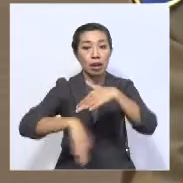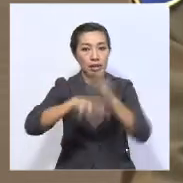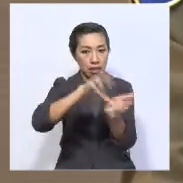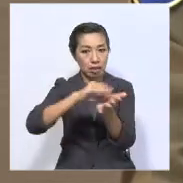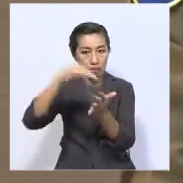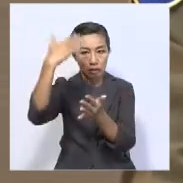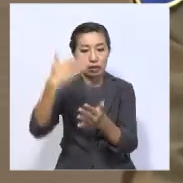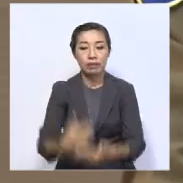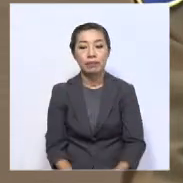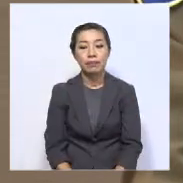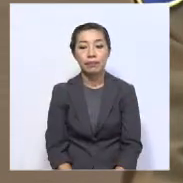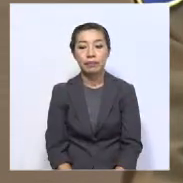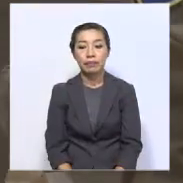ครับ